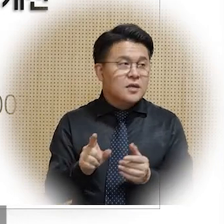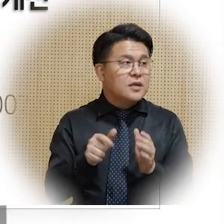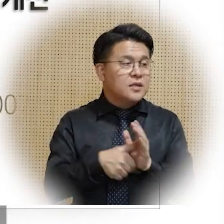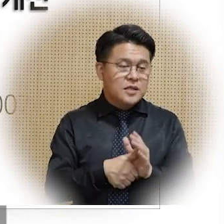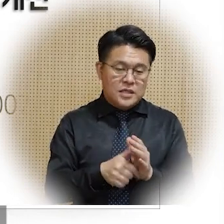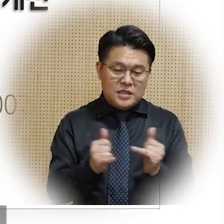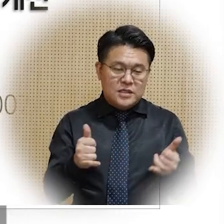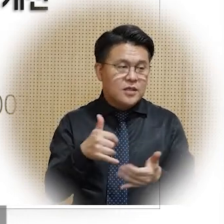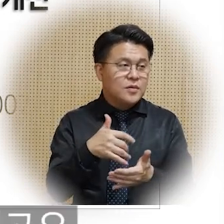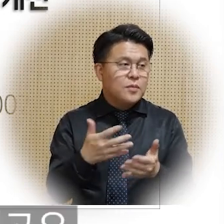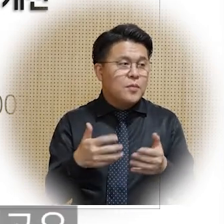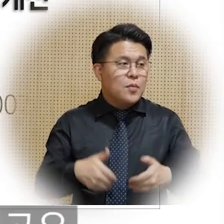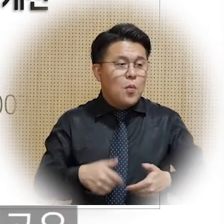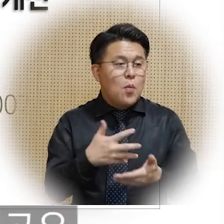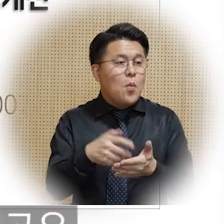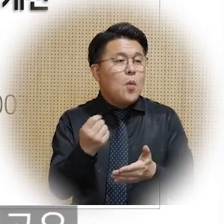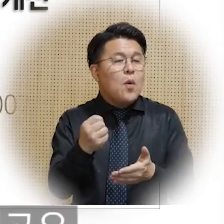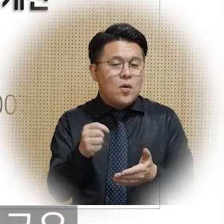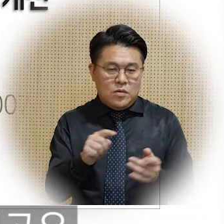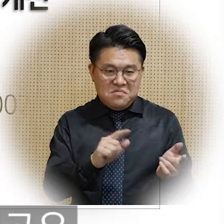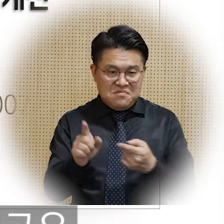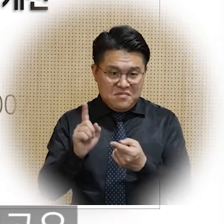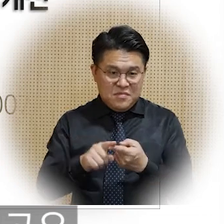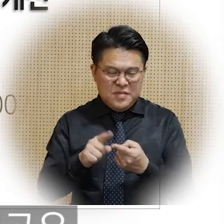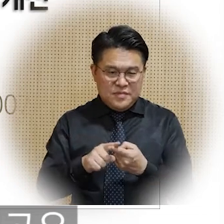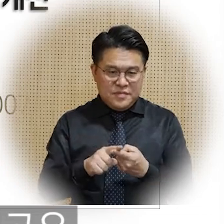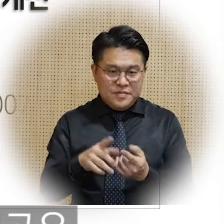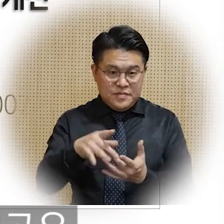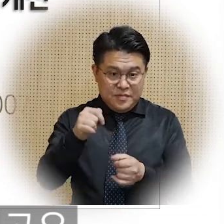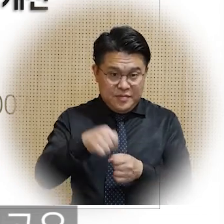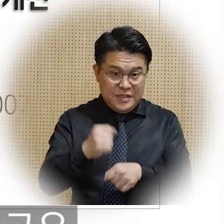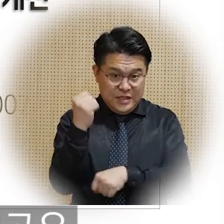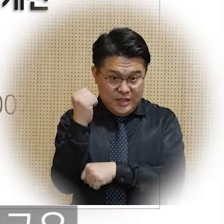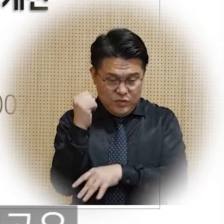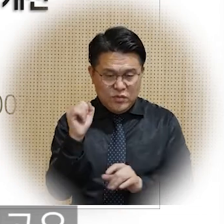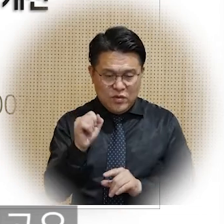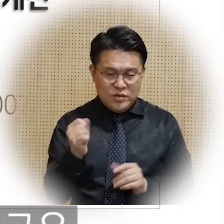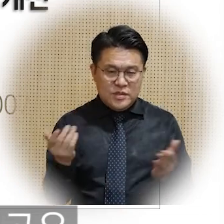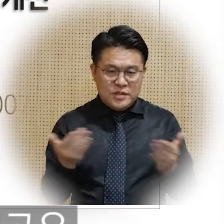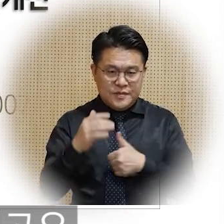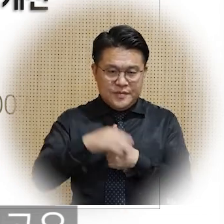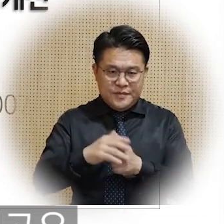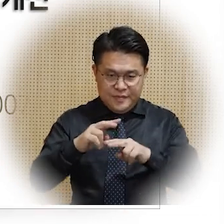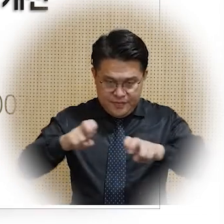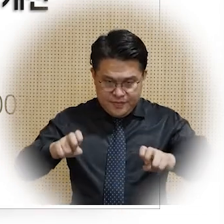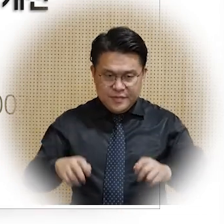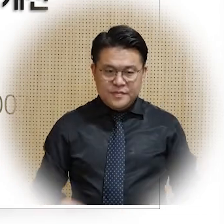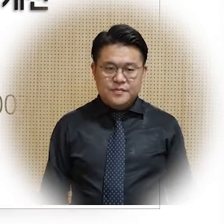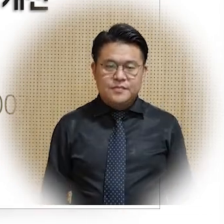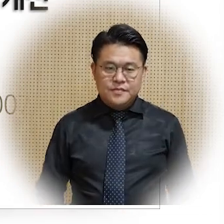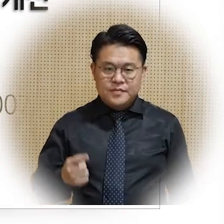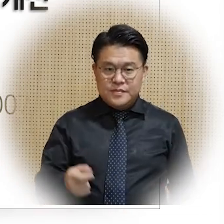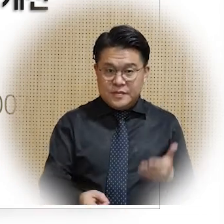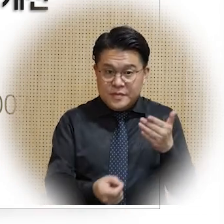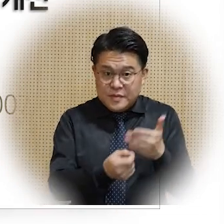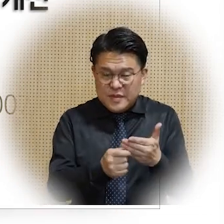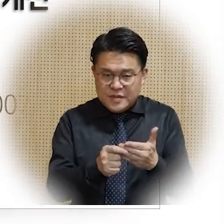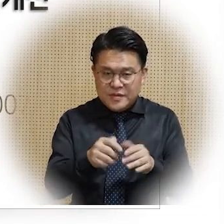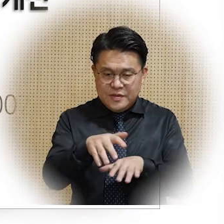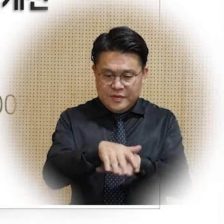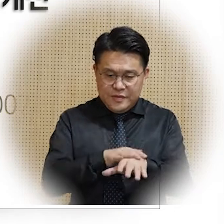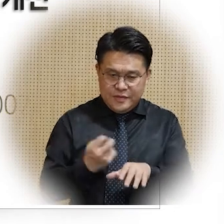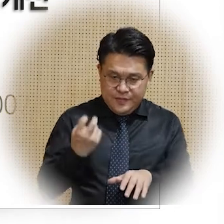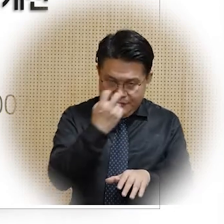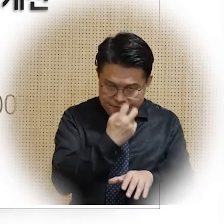몇 명이 필요하는지, 이런 것들을 산정하기 위한 기준을 직무 분석이 되는 거고요. 그 다음에 아홉 번째는 조직